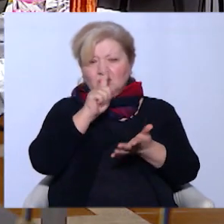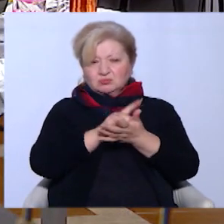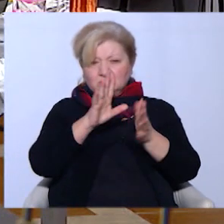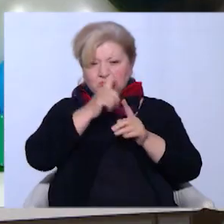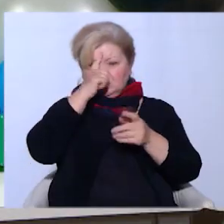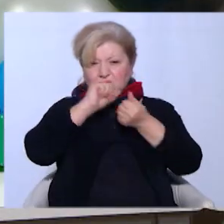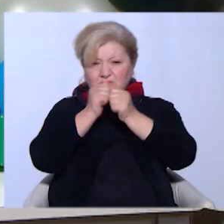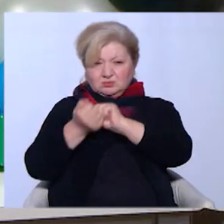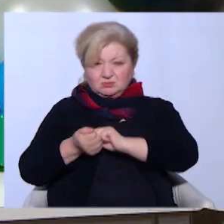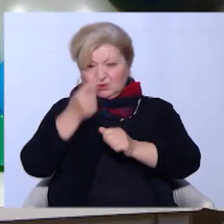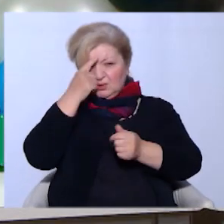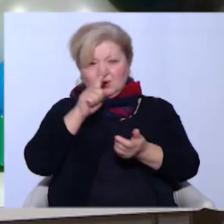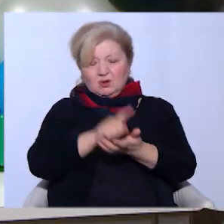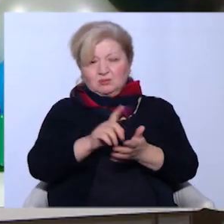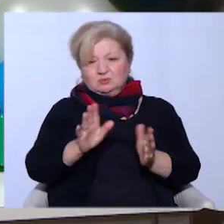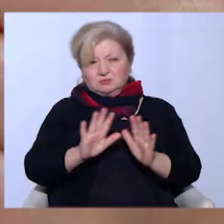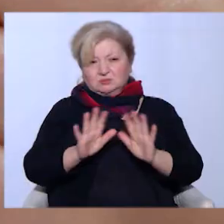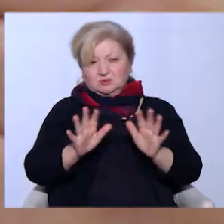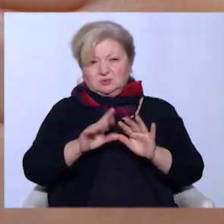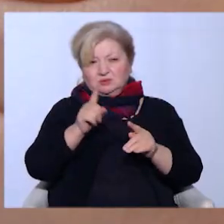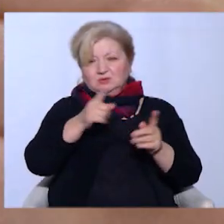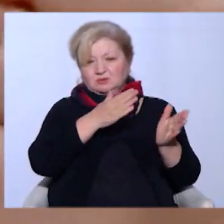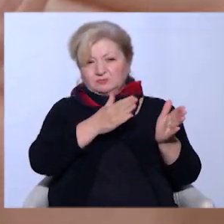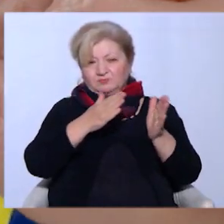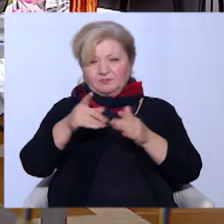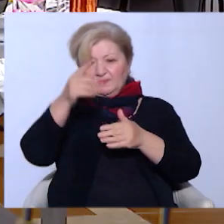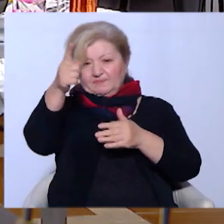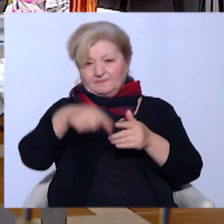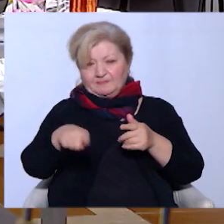კალციუმი და ძალიან ბევრი შეიძლება